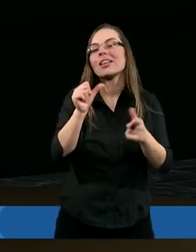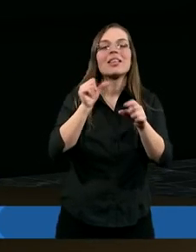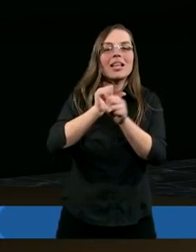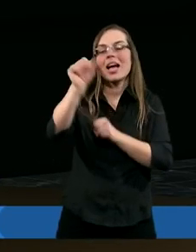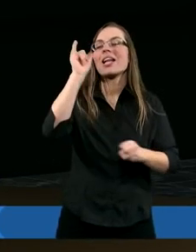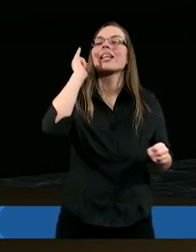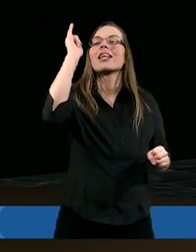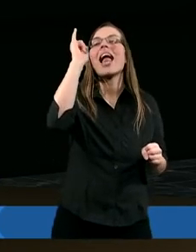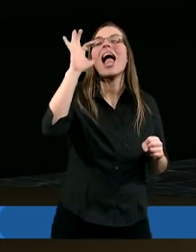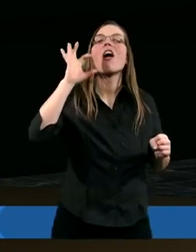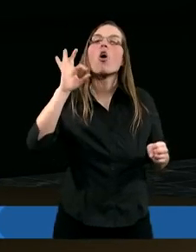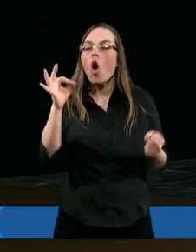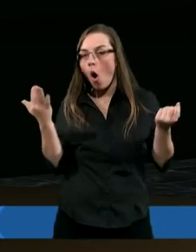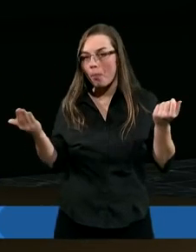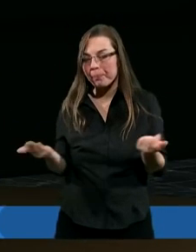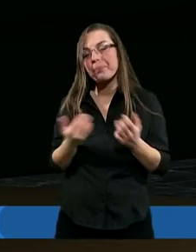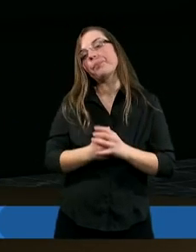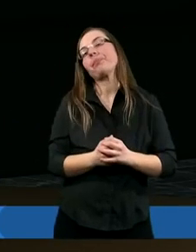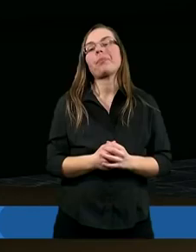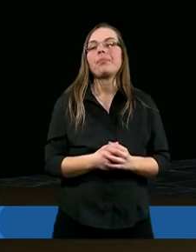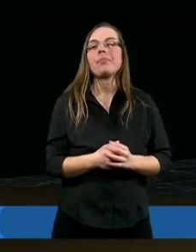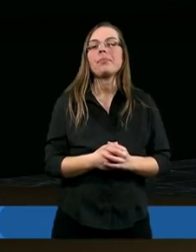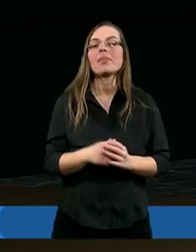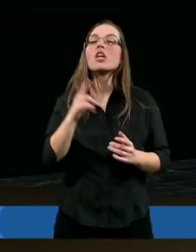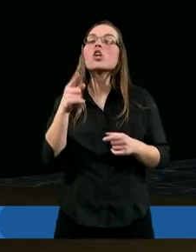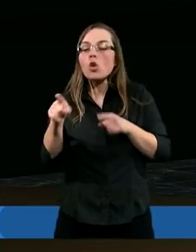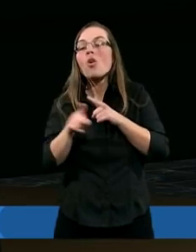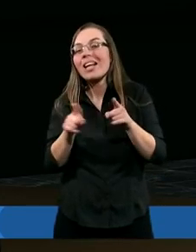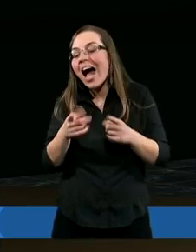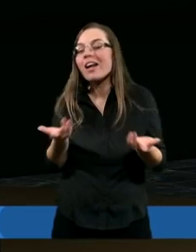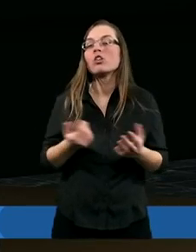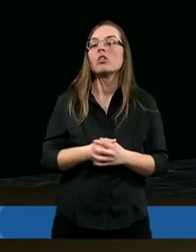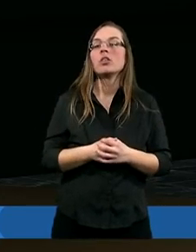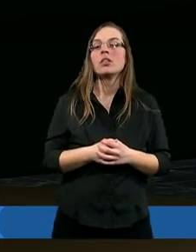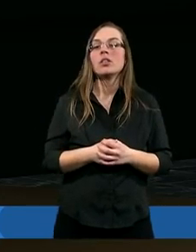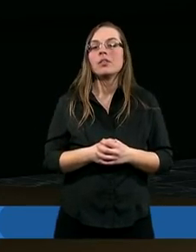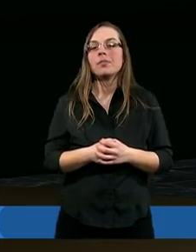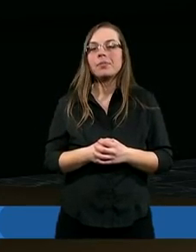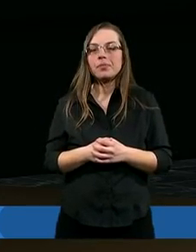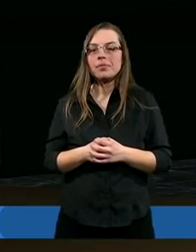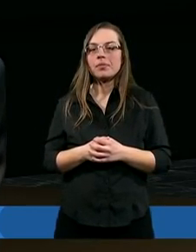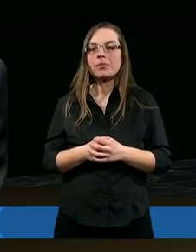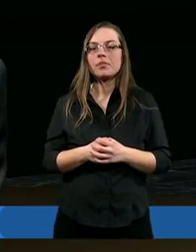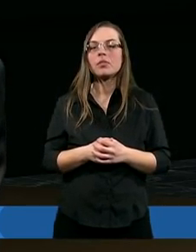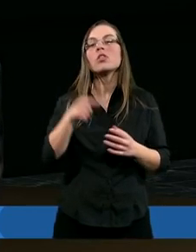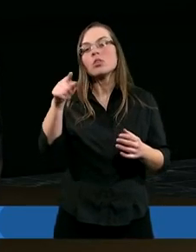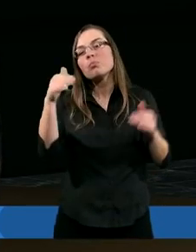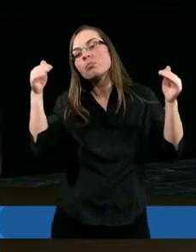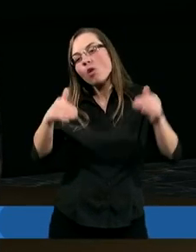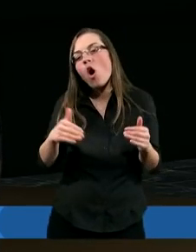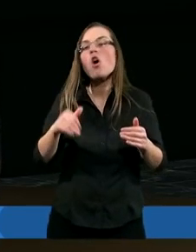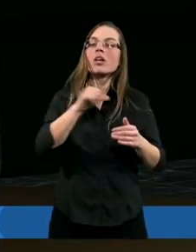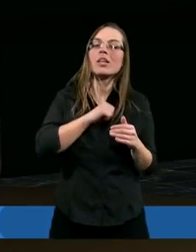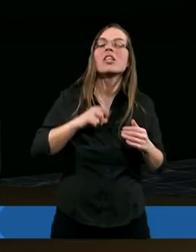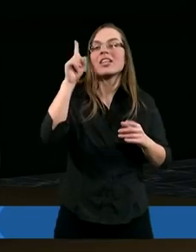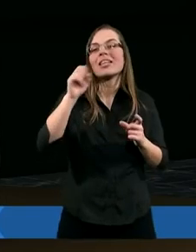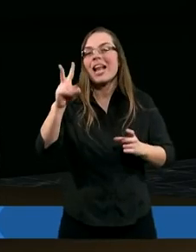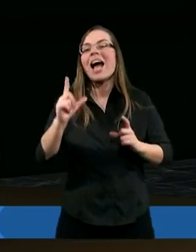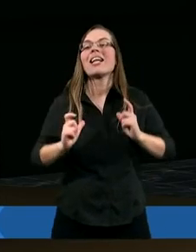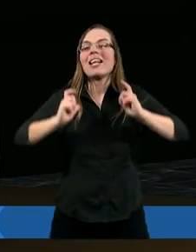ten nie jest jego. czyli może się tak